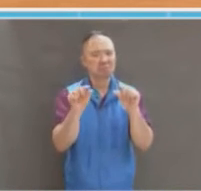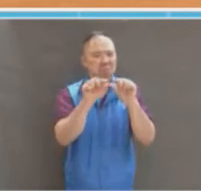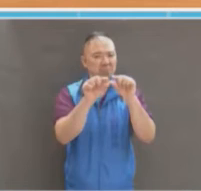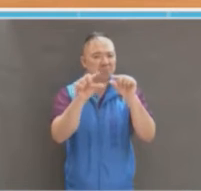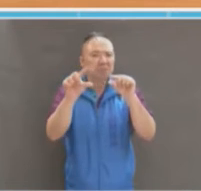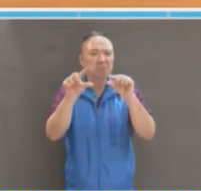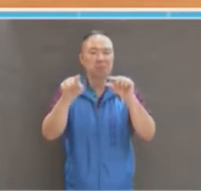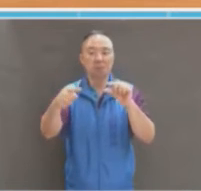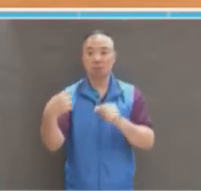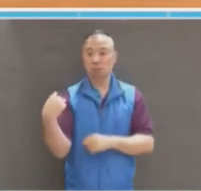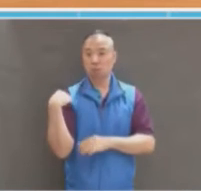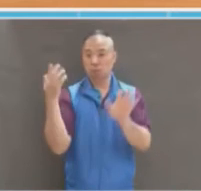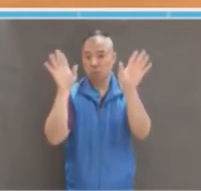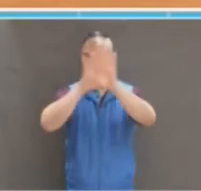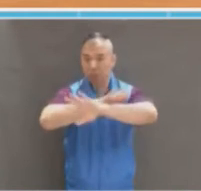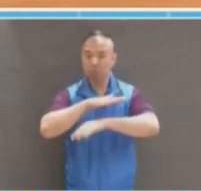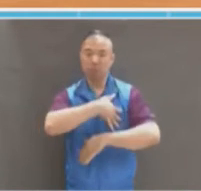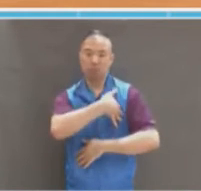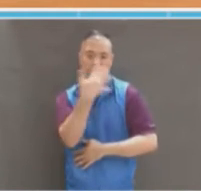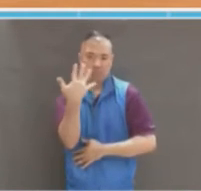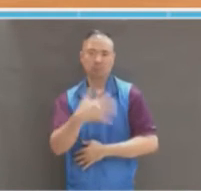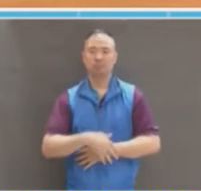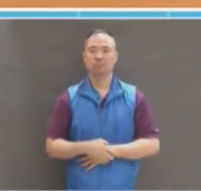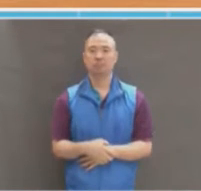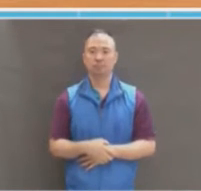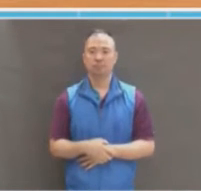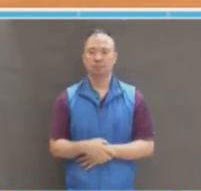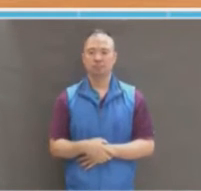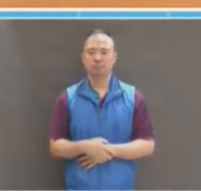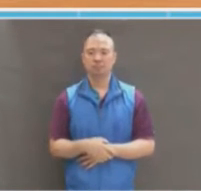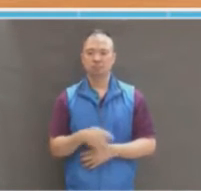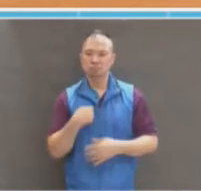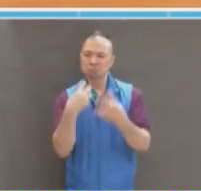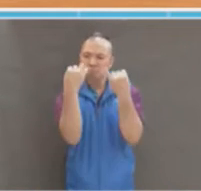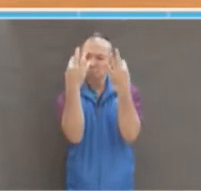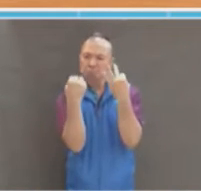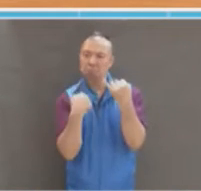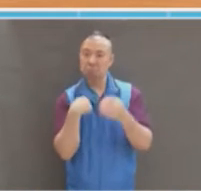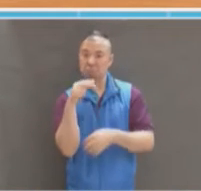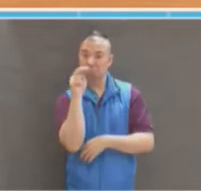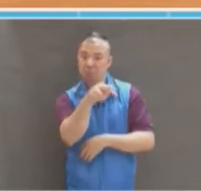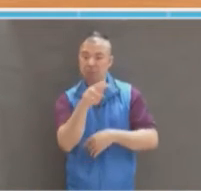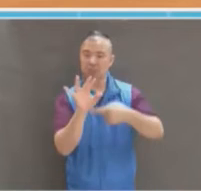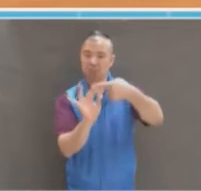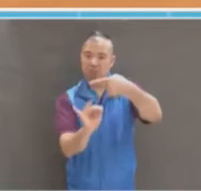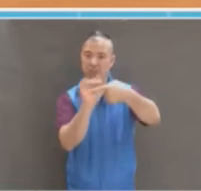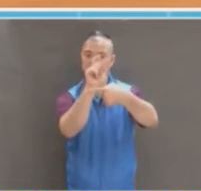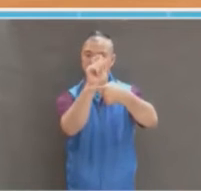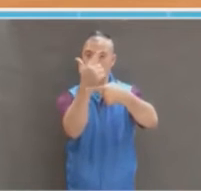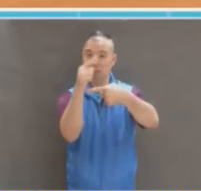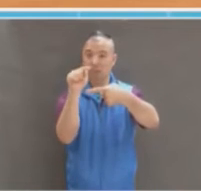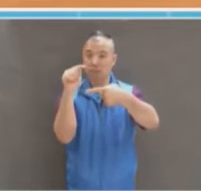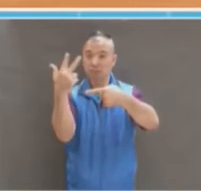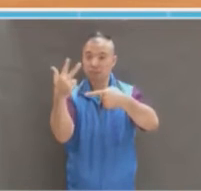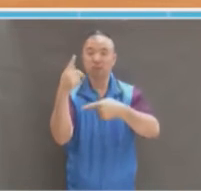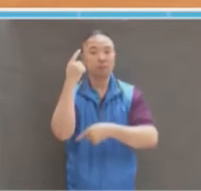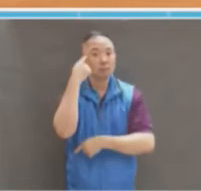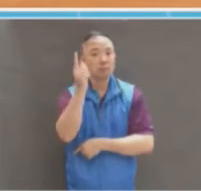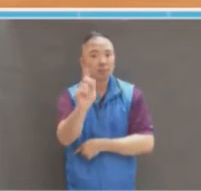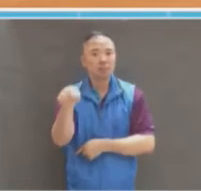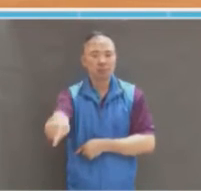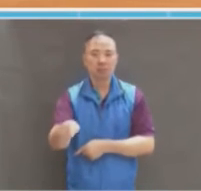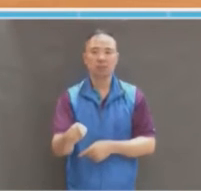友是不是有的要返乡了，或是有的利用3天连续假期要到哪里走一